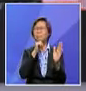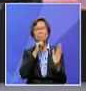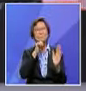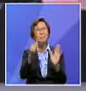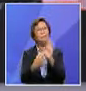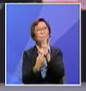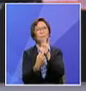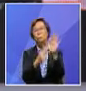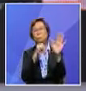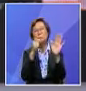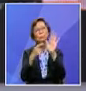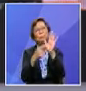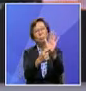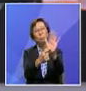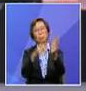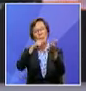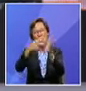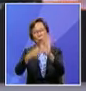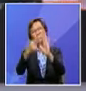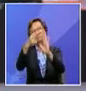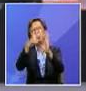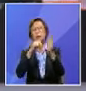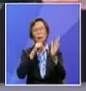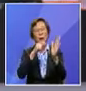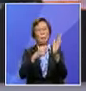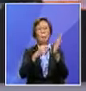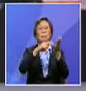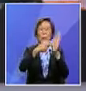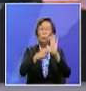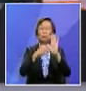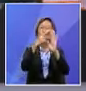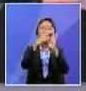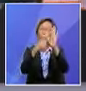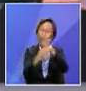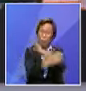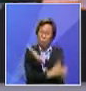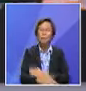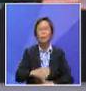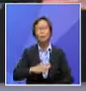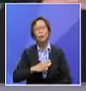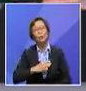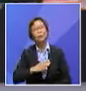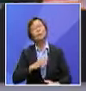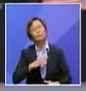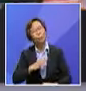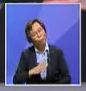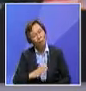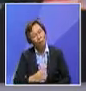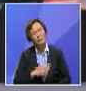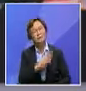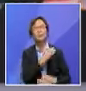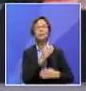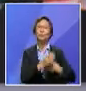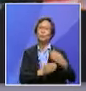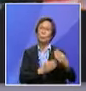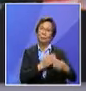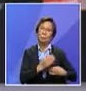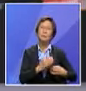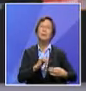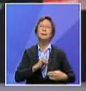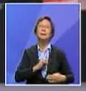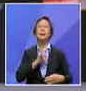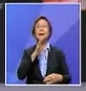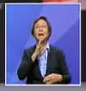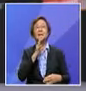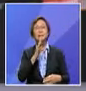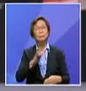membayangkan maksud rukun negara, ya, kesopanan dan kesusilaan. Jadi ini yang saya katakan